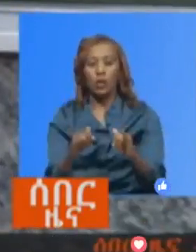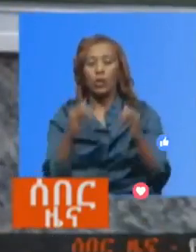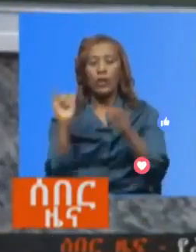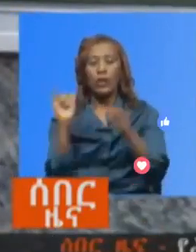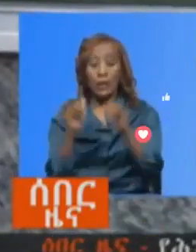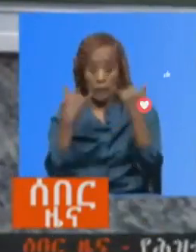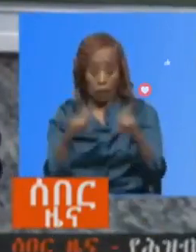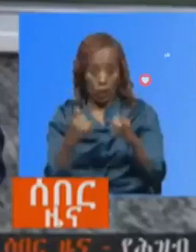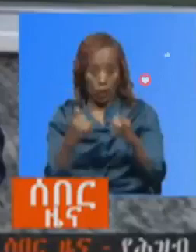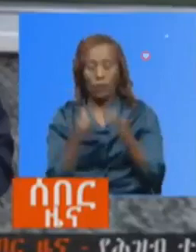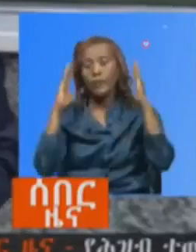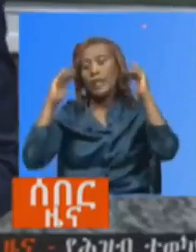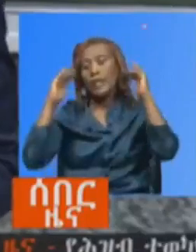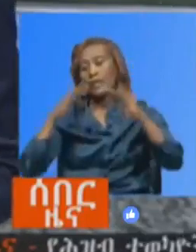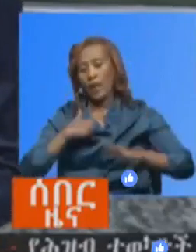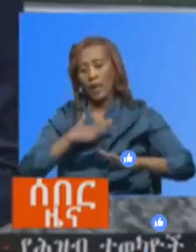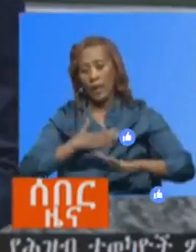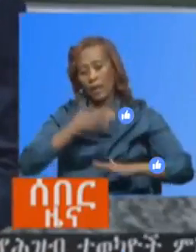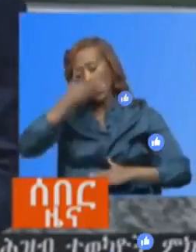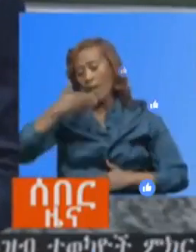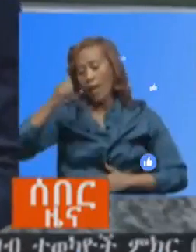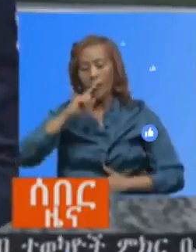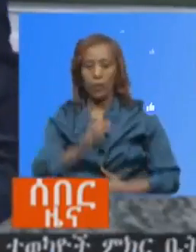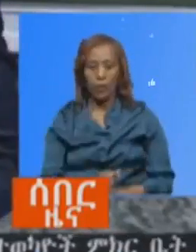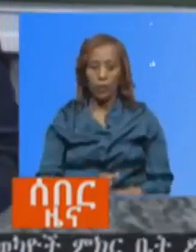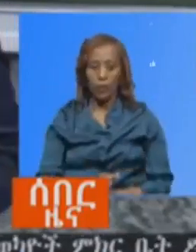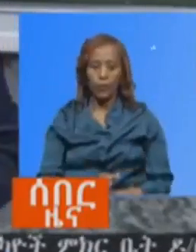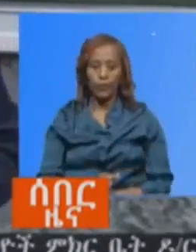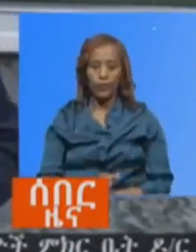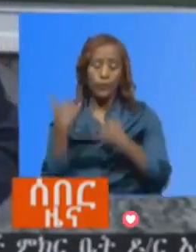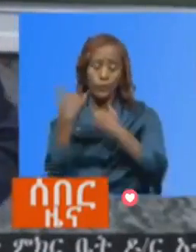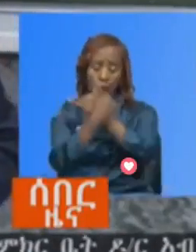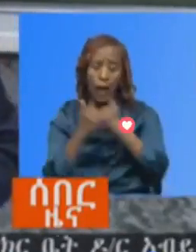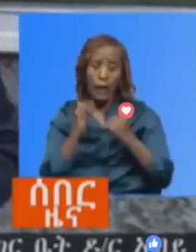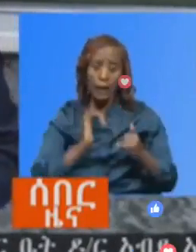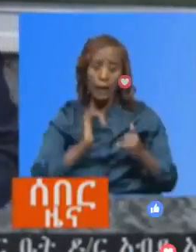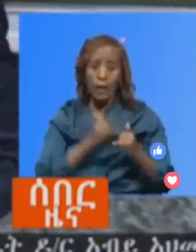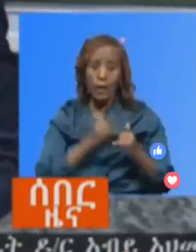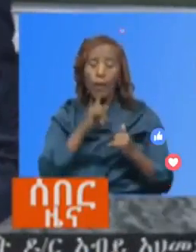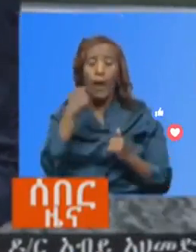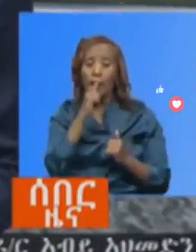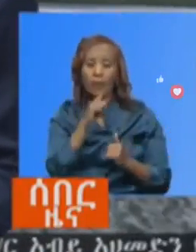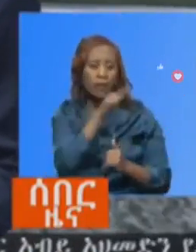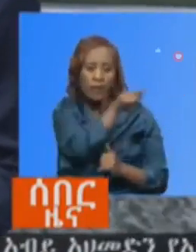እንደምትጫወቱ ተስፋዬ የላቀ ነው። አገራዊ ማንነታችን